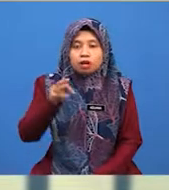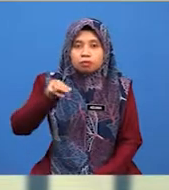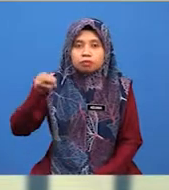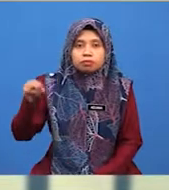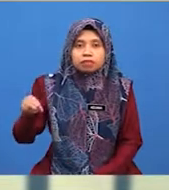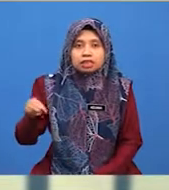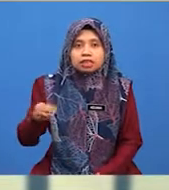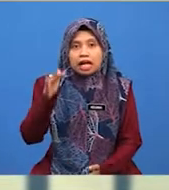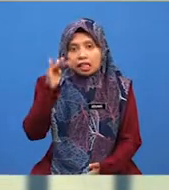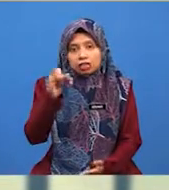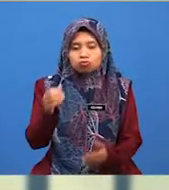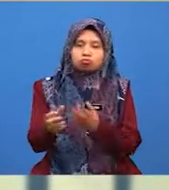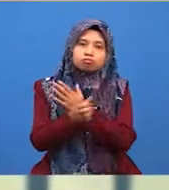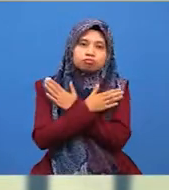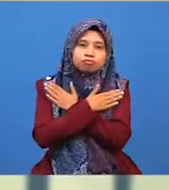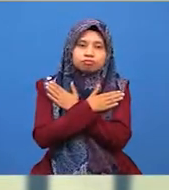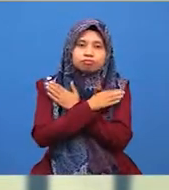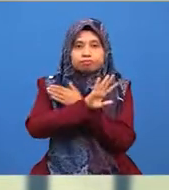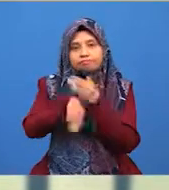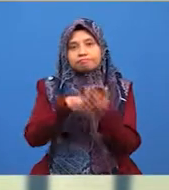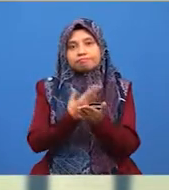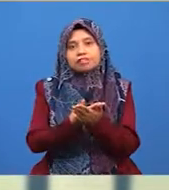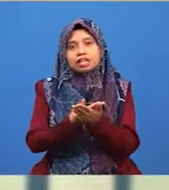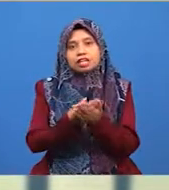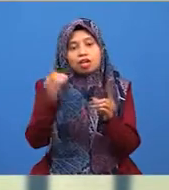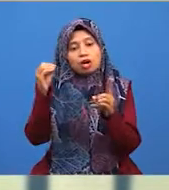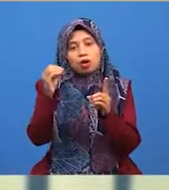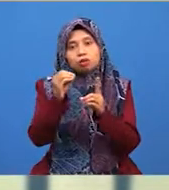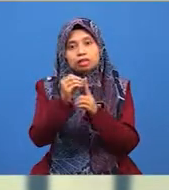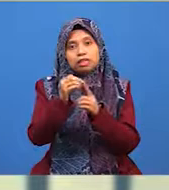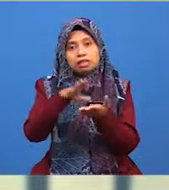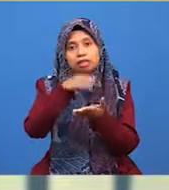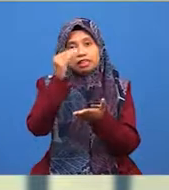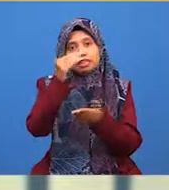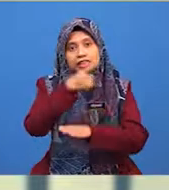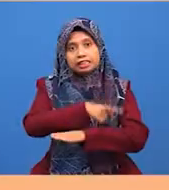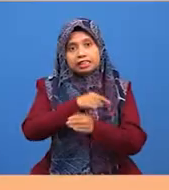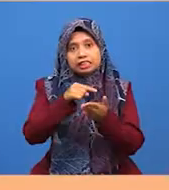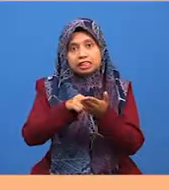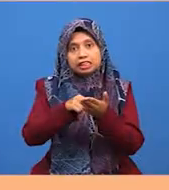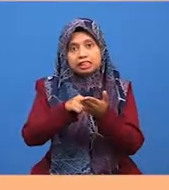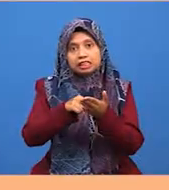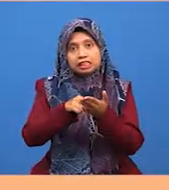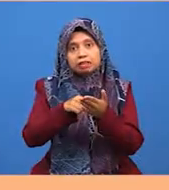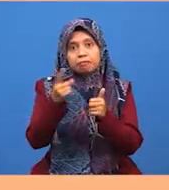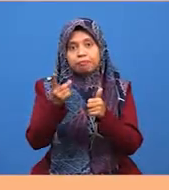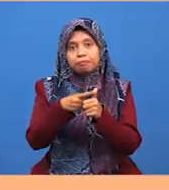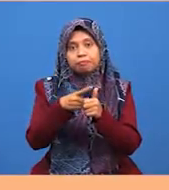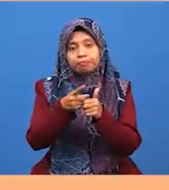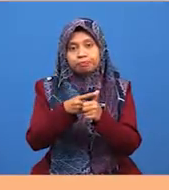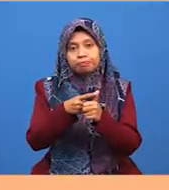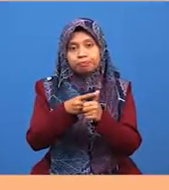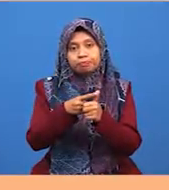Murid-murid yang cikgu kasih, objektif pembelajaran yang perlu kamu capai pada hari